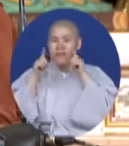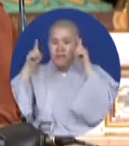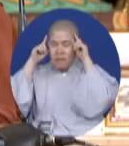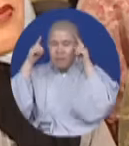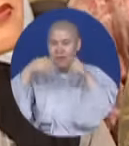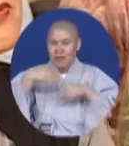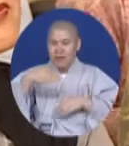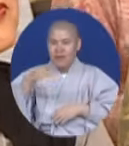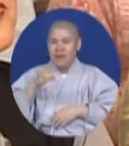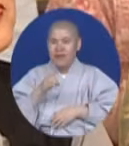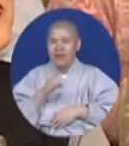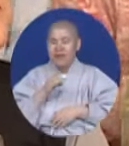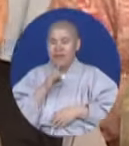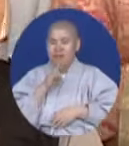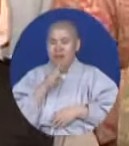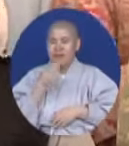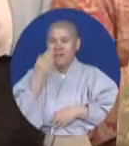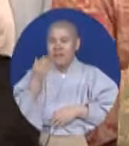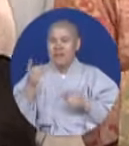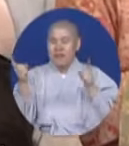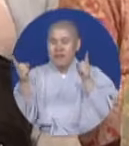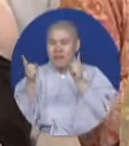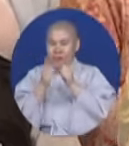가야 자네를 만날 것이 아닌가?